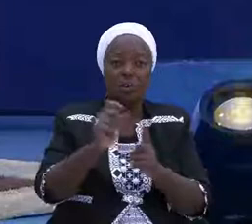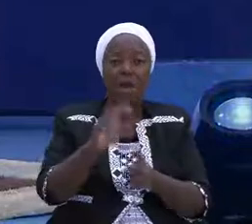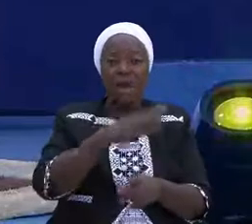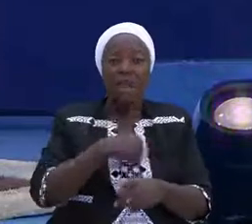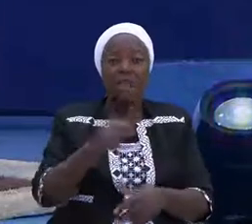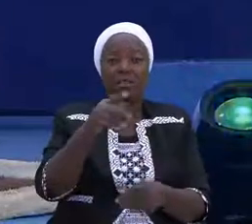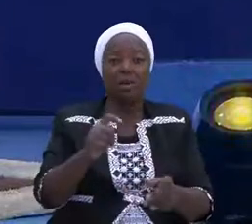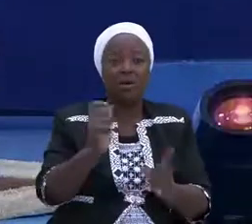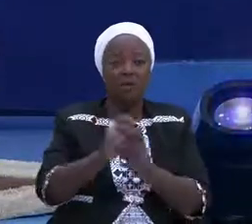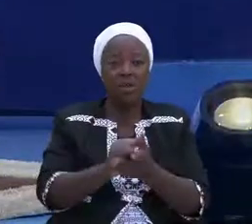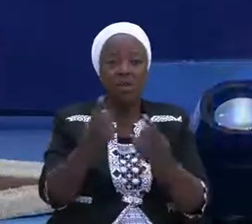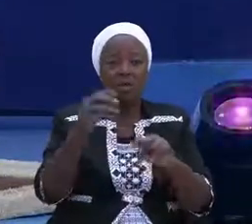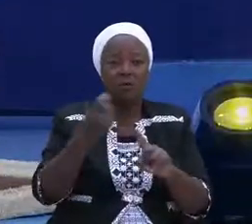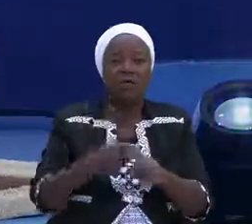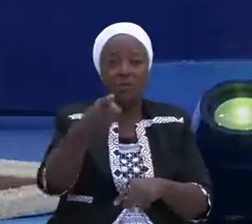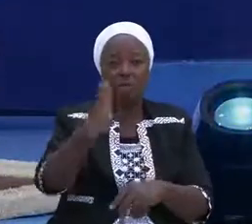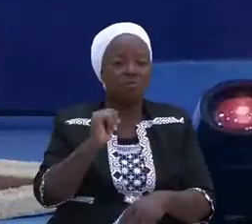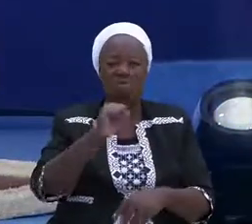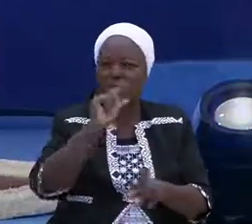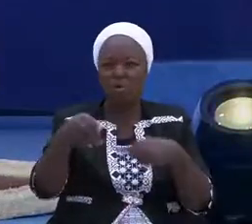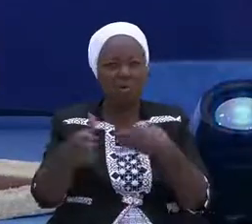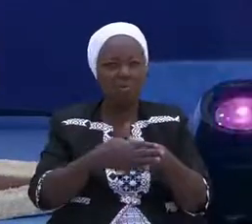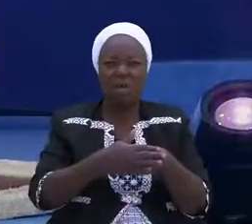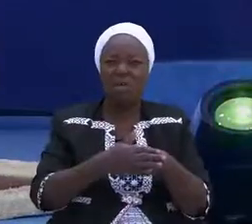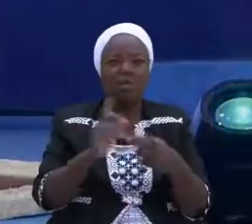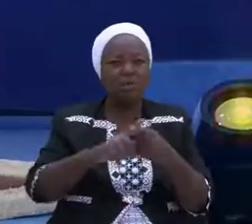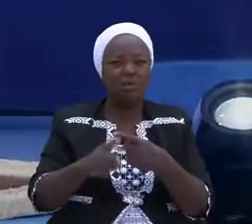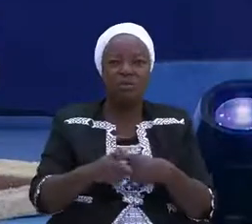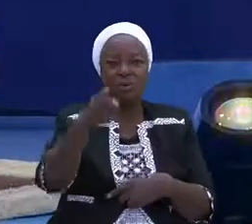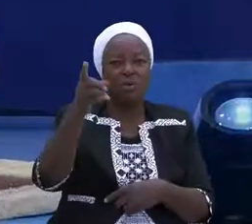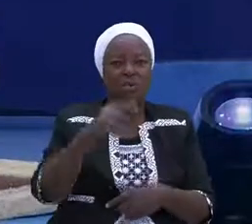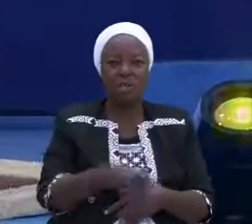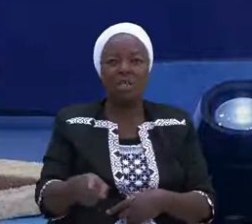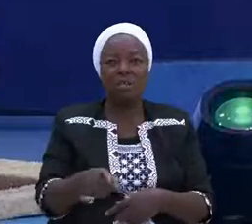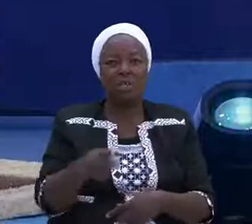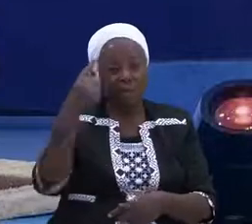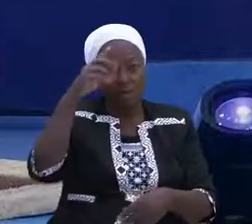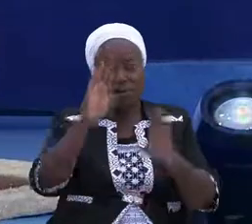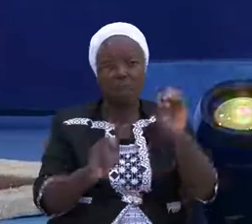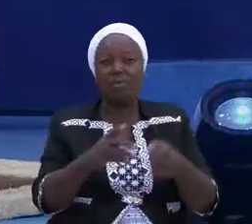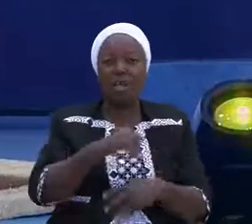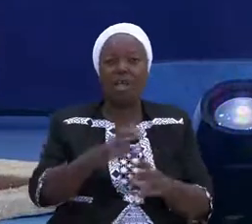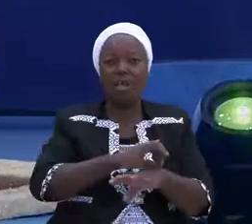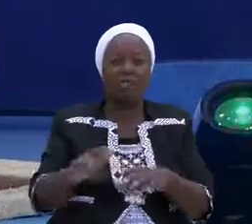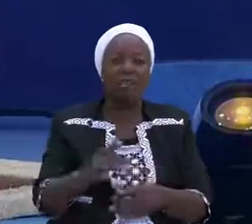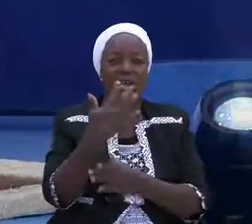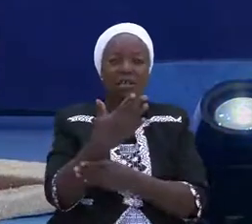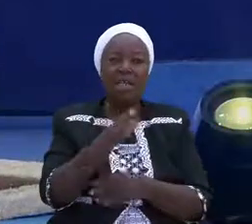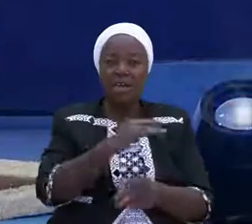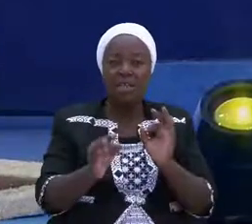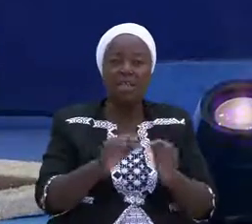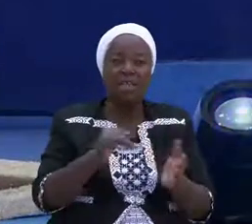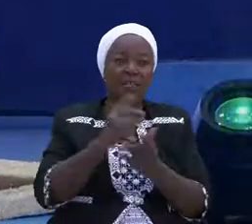la parole qui vient de Dieu ne repartira pas à lui vide. Elle va